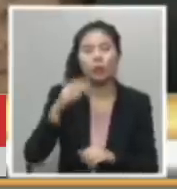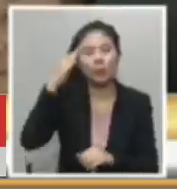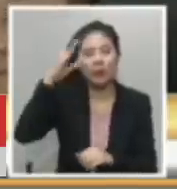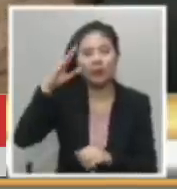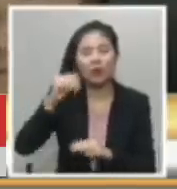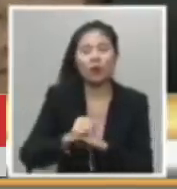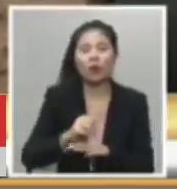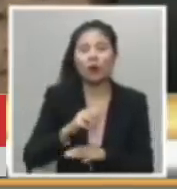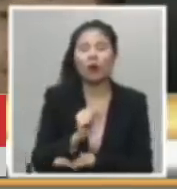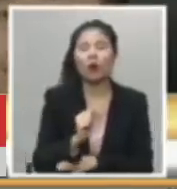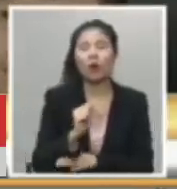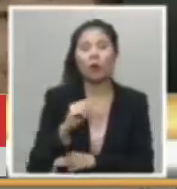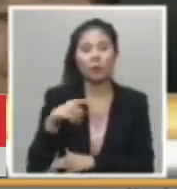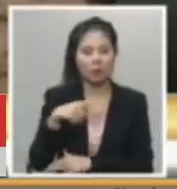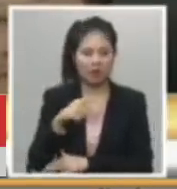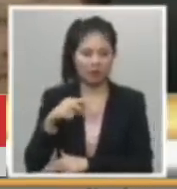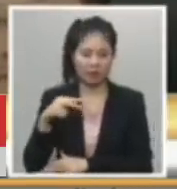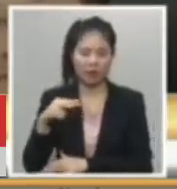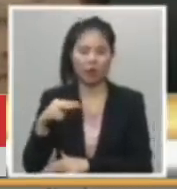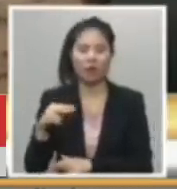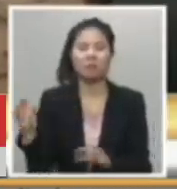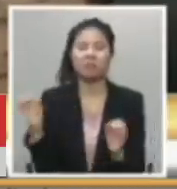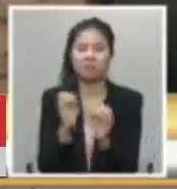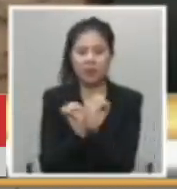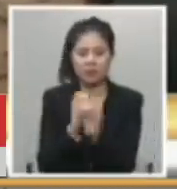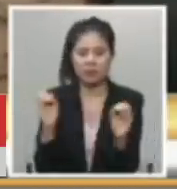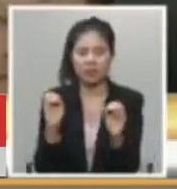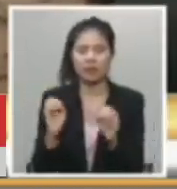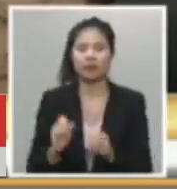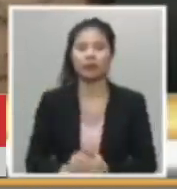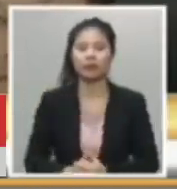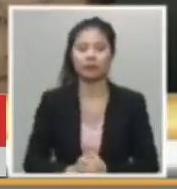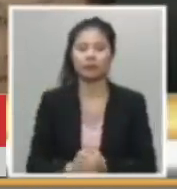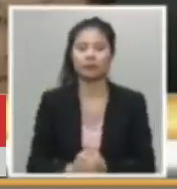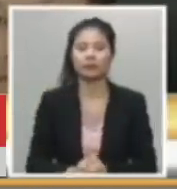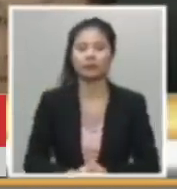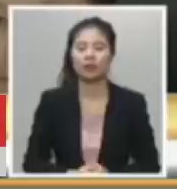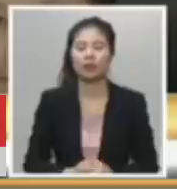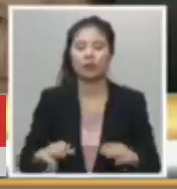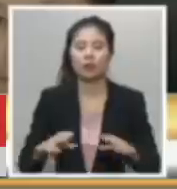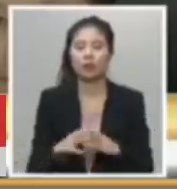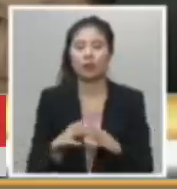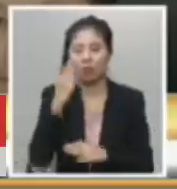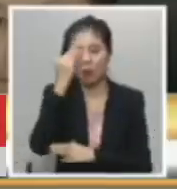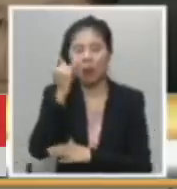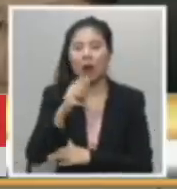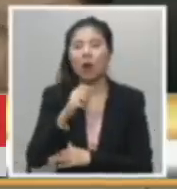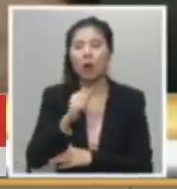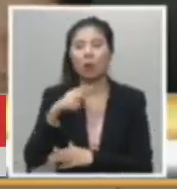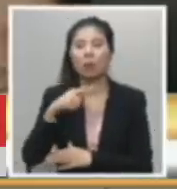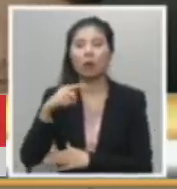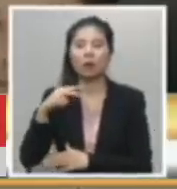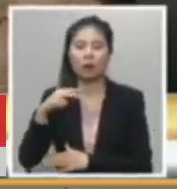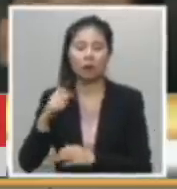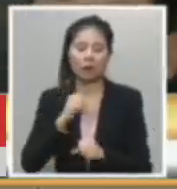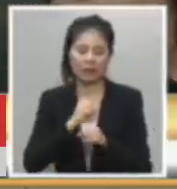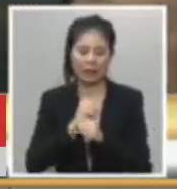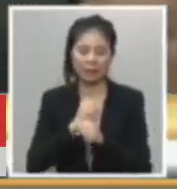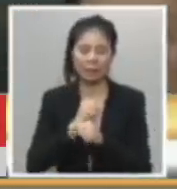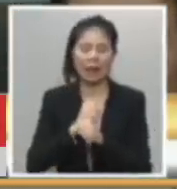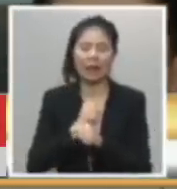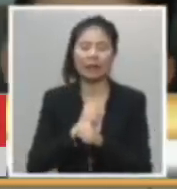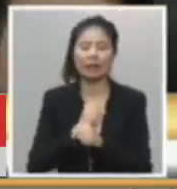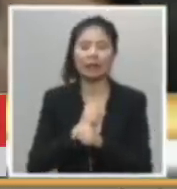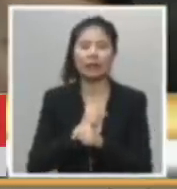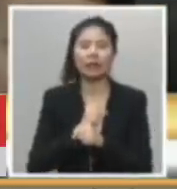ององค์กรปกครองส่วนท้องถิ่นซึ่งเป็นหน่วยงานของรัฐที่อยู่ใกล้ชิดกับประชาชน